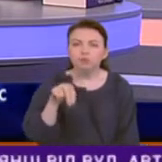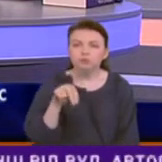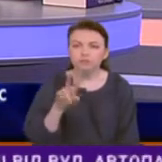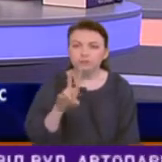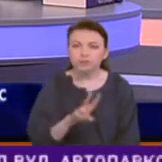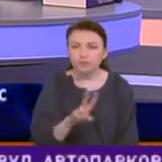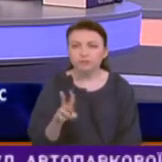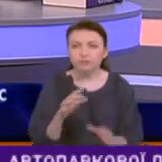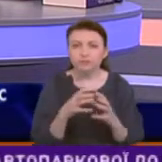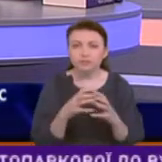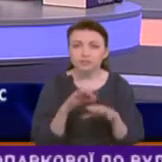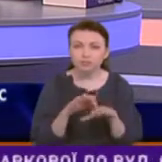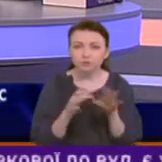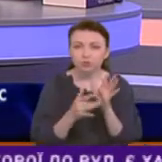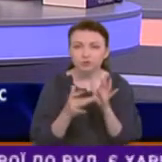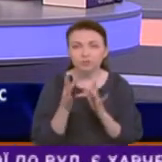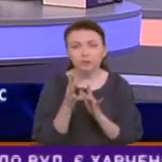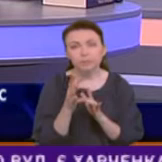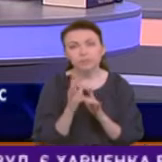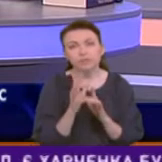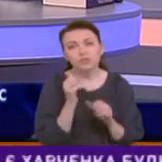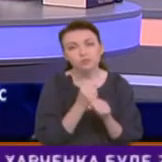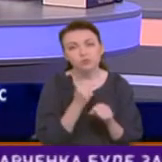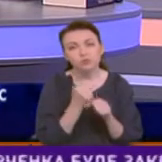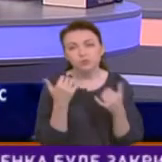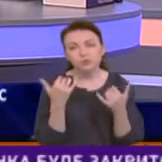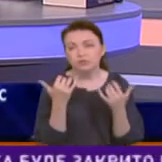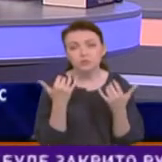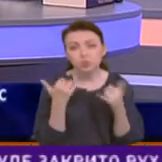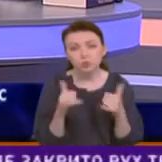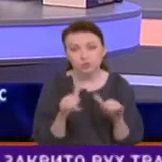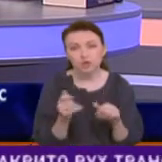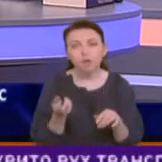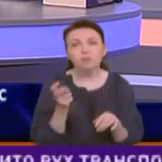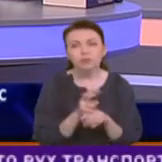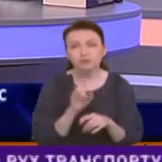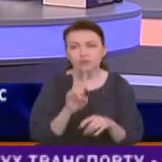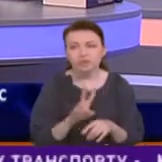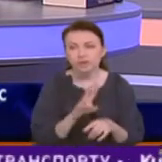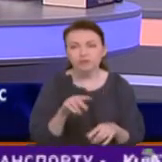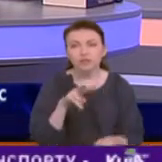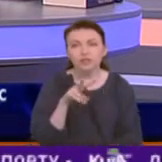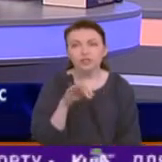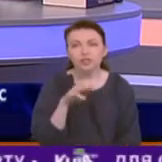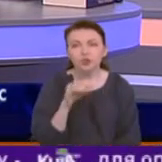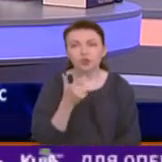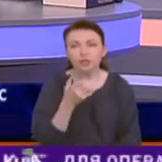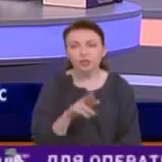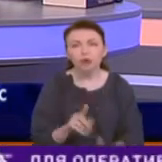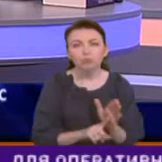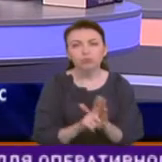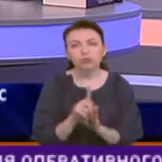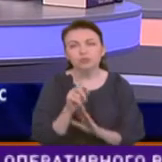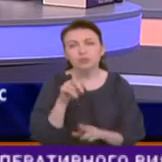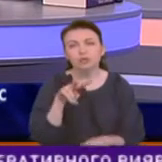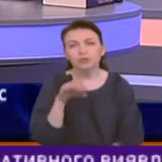тело, тіло Христа, і там здійснюються чудеса. Просто прийдіть в церкву на літургії, почніть літургійне